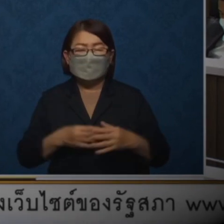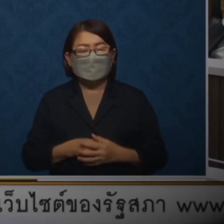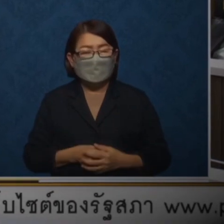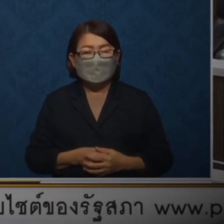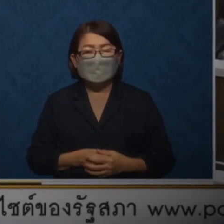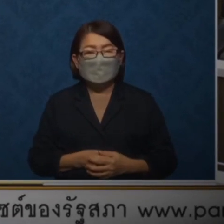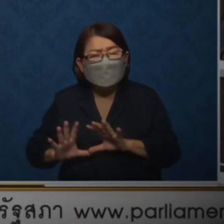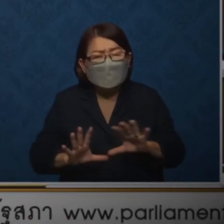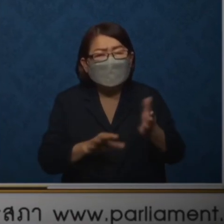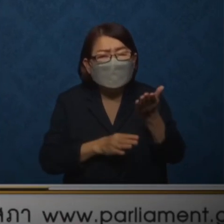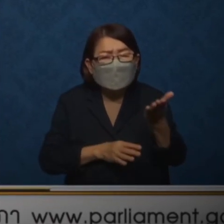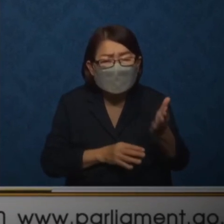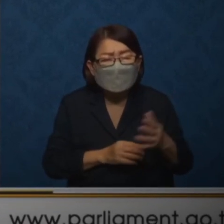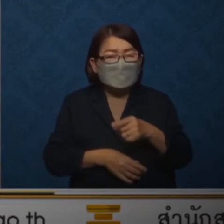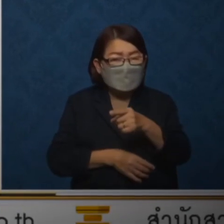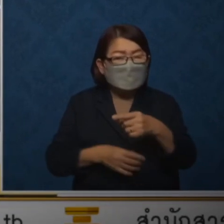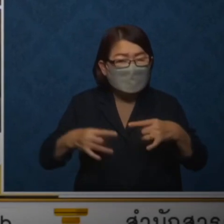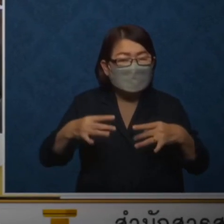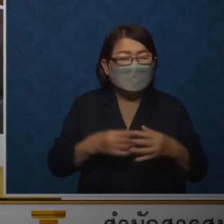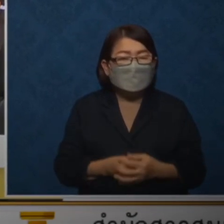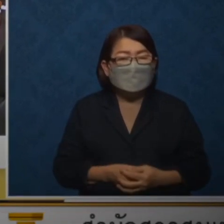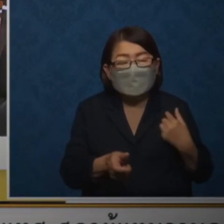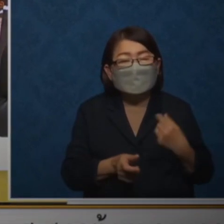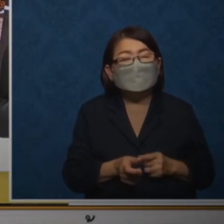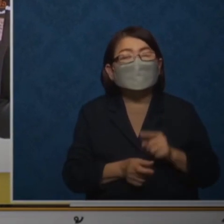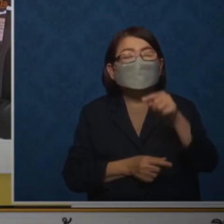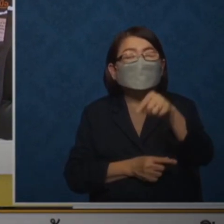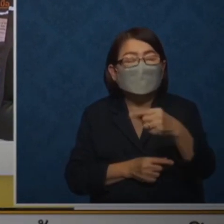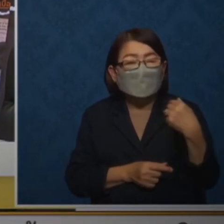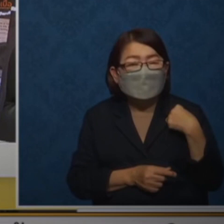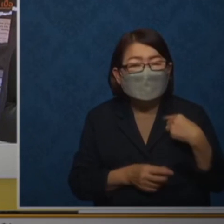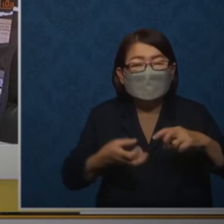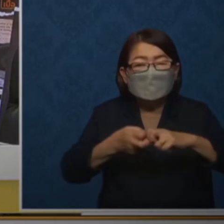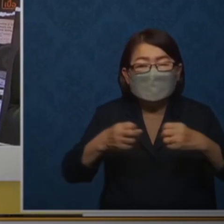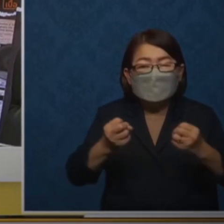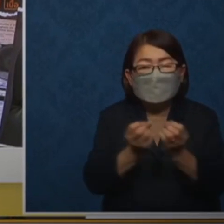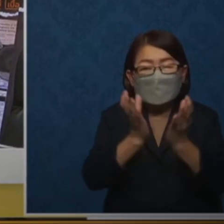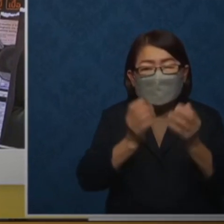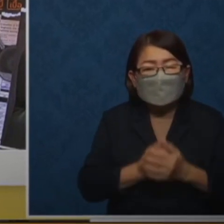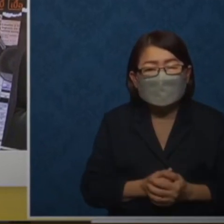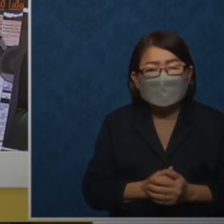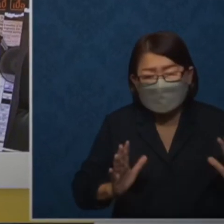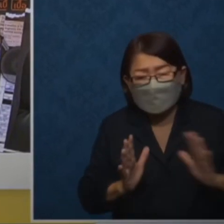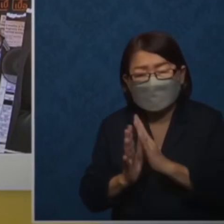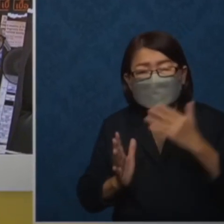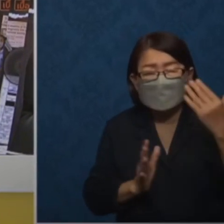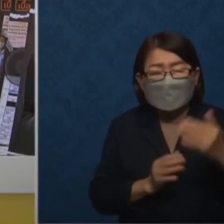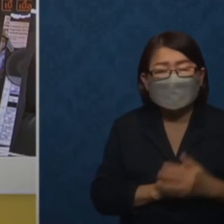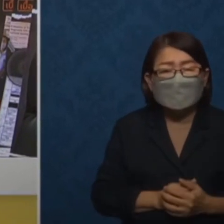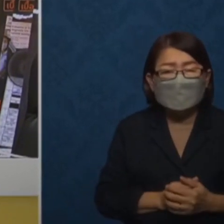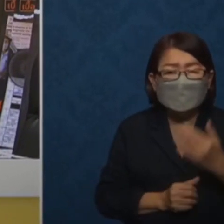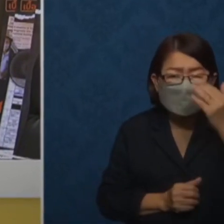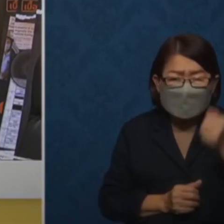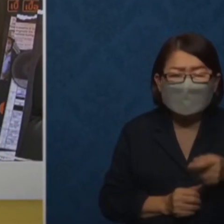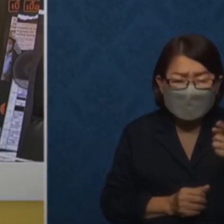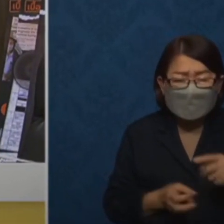พอเขาออกมาเรีกร้องก็เหนเขาเปนสัรูเอาอาวุยิใส่เขากลายเปนคู่ขาดแ่งแลเขายไมทางตั้งเถาทลมเขาแล้วแทนทจะกลไปแ้ไข